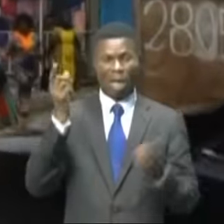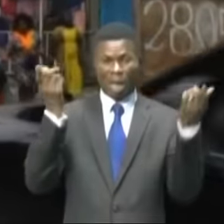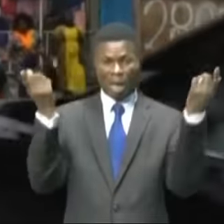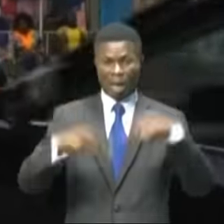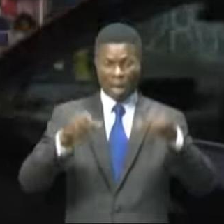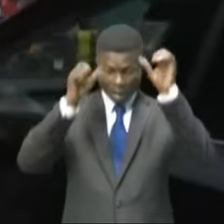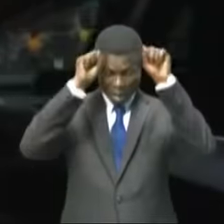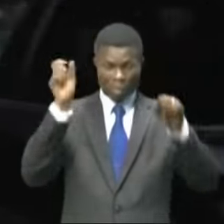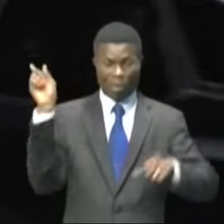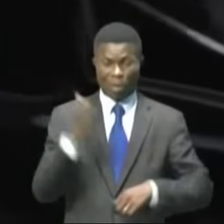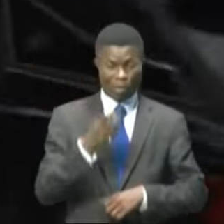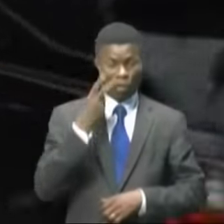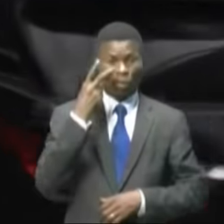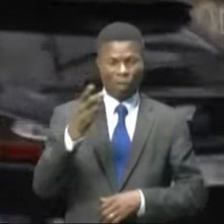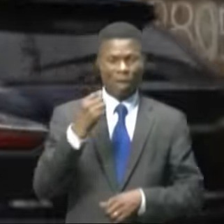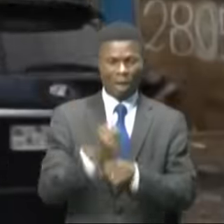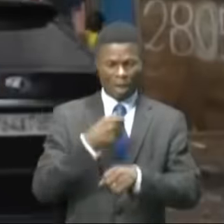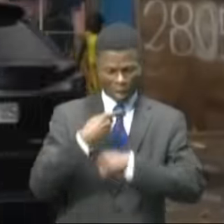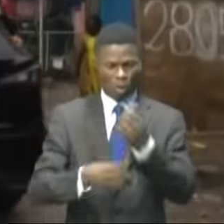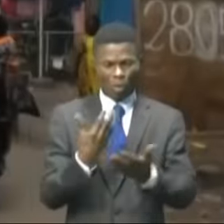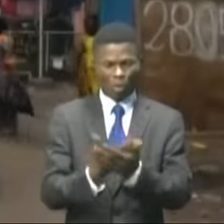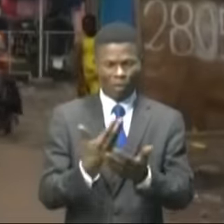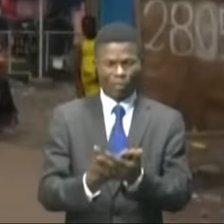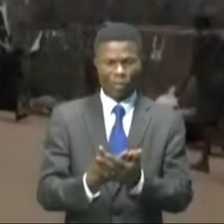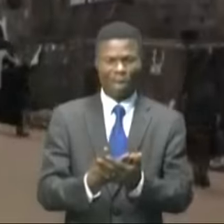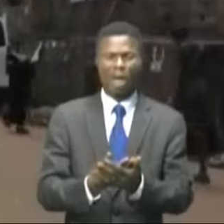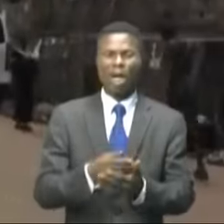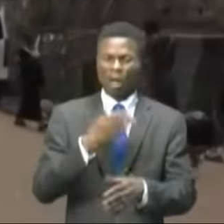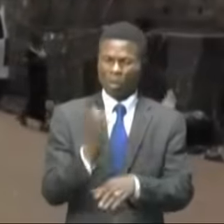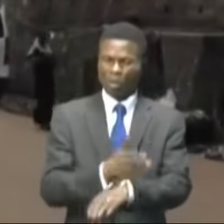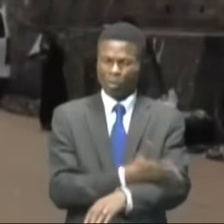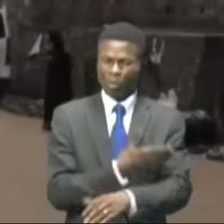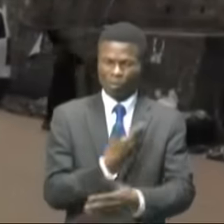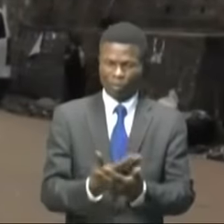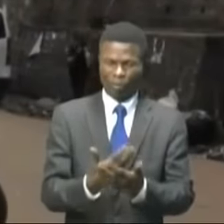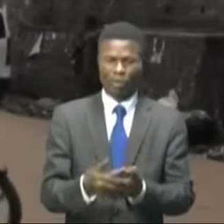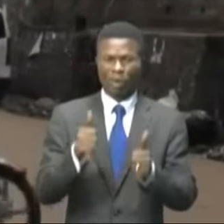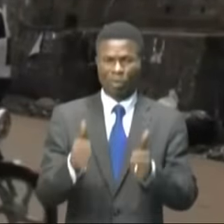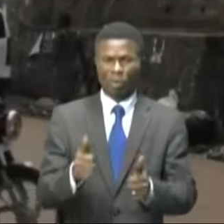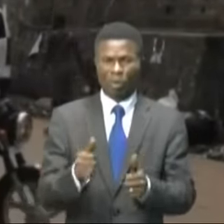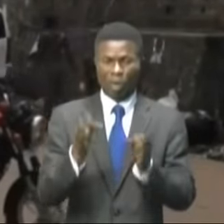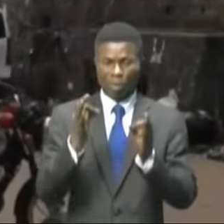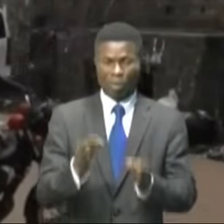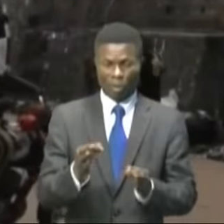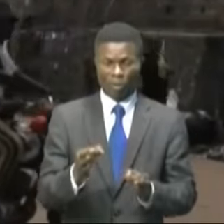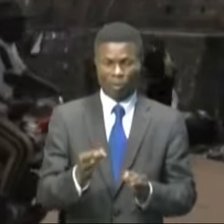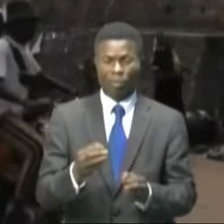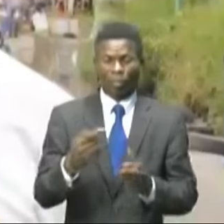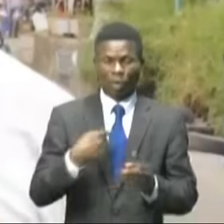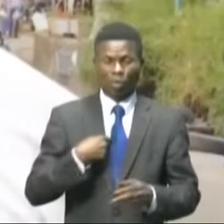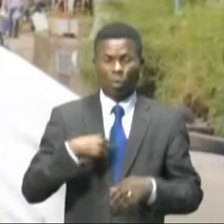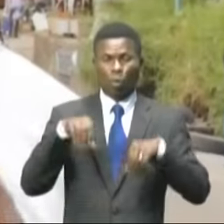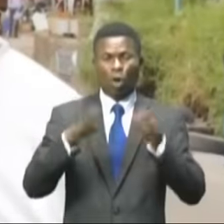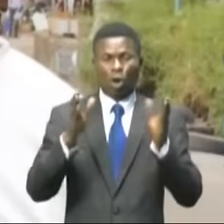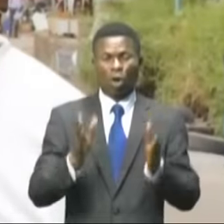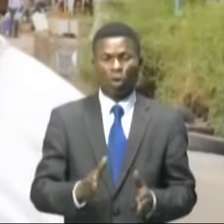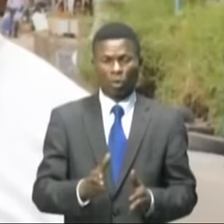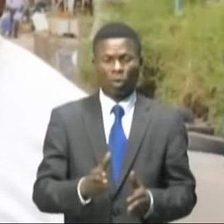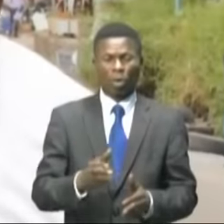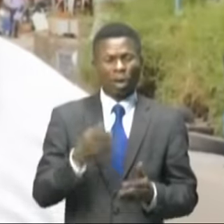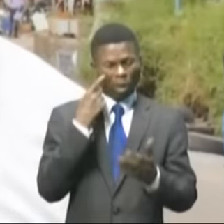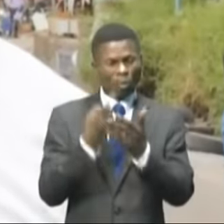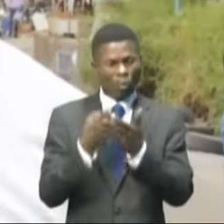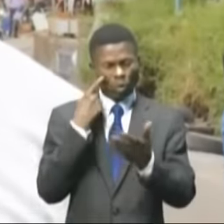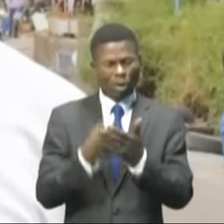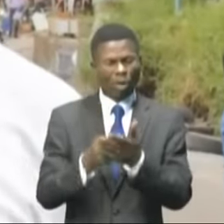vous croyez que l'éca, Misala Pinza et Fungouama qui Misala Bano Salema, Malam. Mais en tant que Congolais, moi, je suis sous la